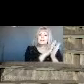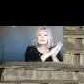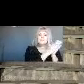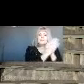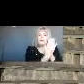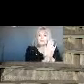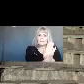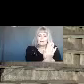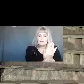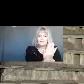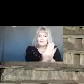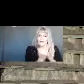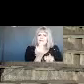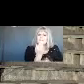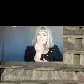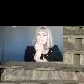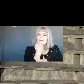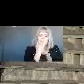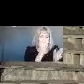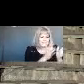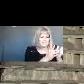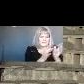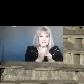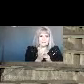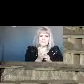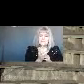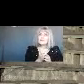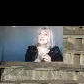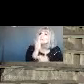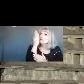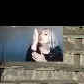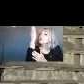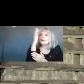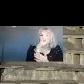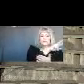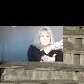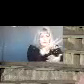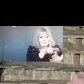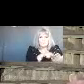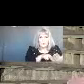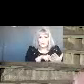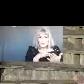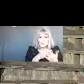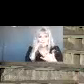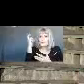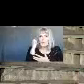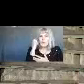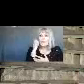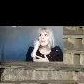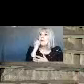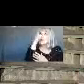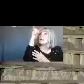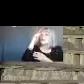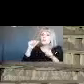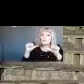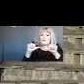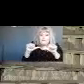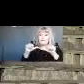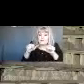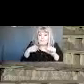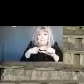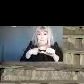Jesus is. Weer sy story te hoor en nie meer hom net in ons stories te